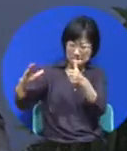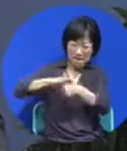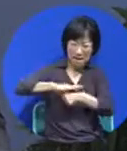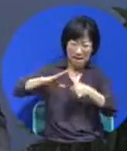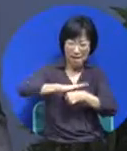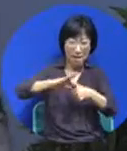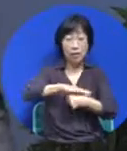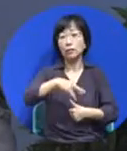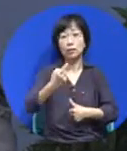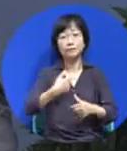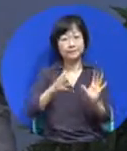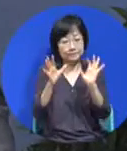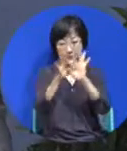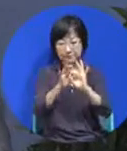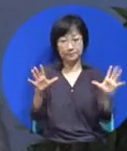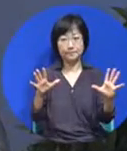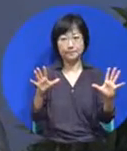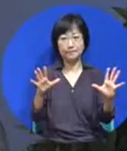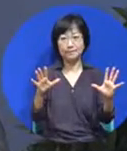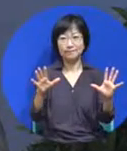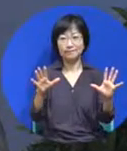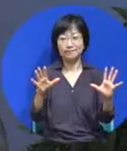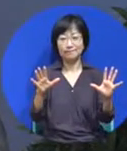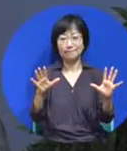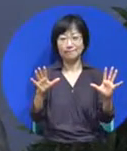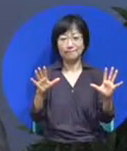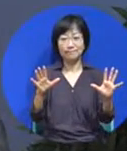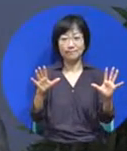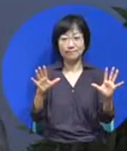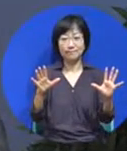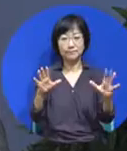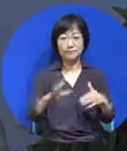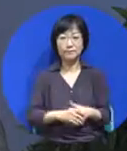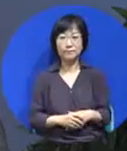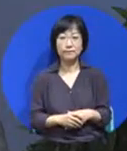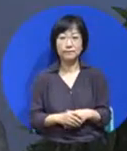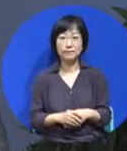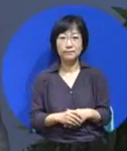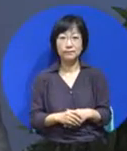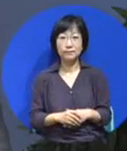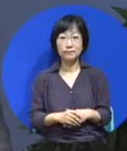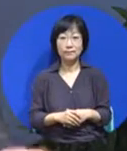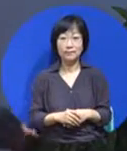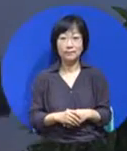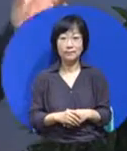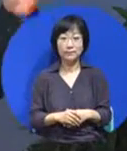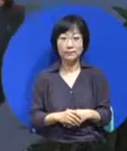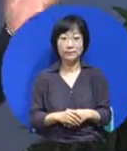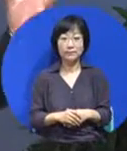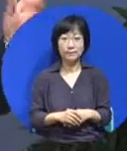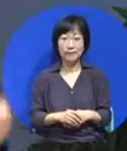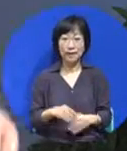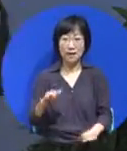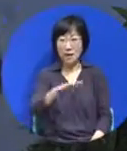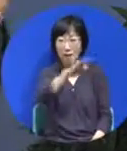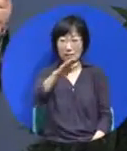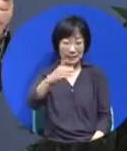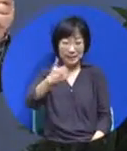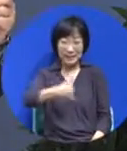your whole family is against you and wants to bring you into destruction, it will not matter. 여러분 자녀가 앞으로 어떻게 될지 몰라요. 여러분 자녀가 아무리